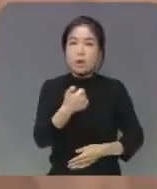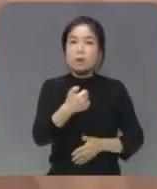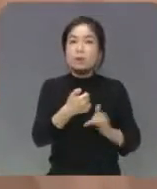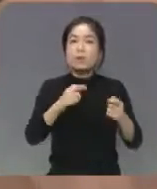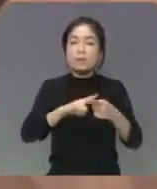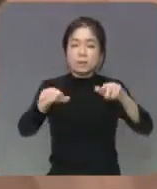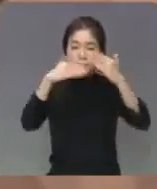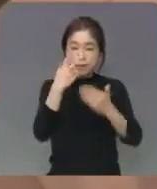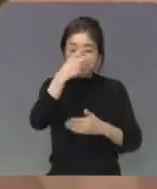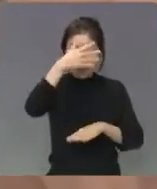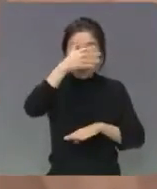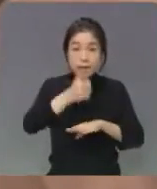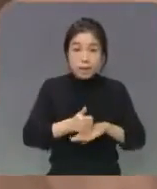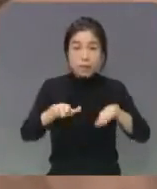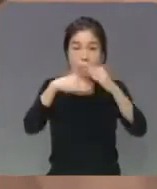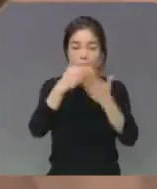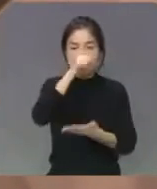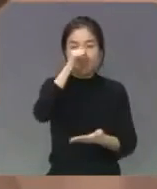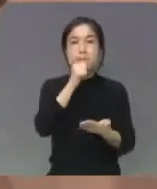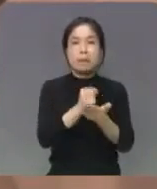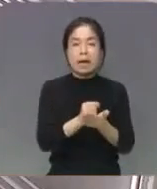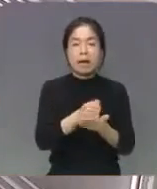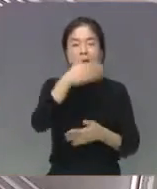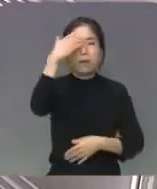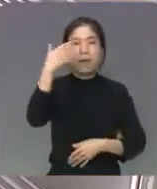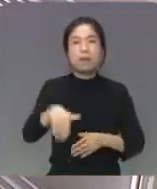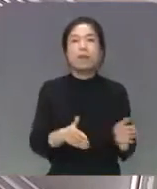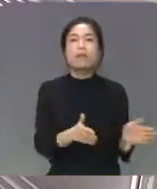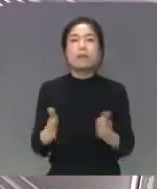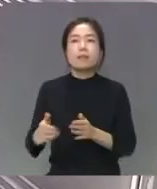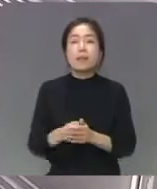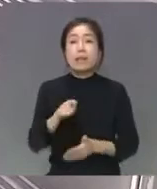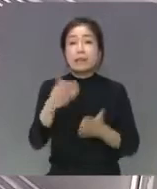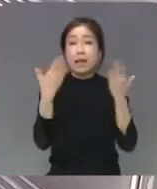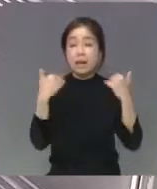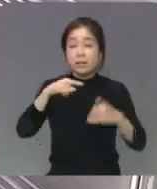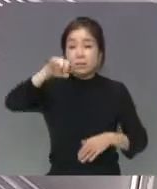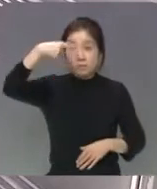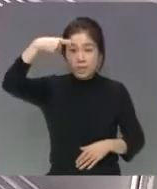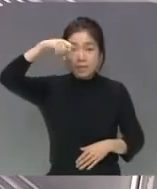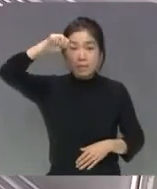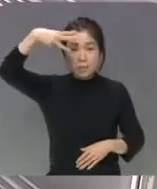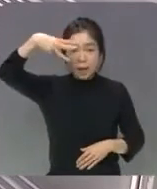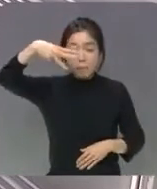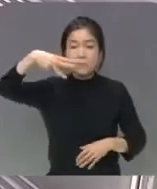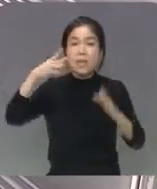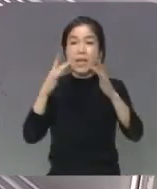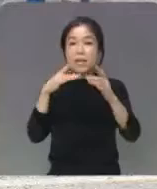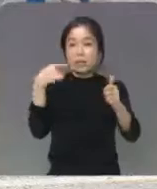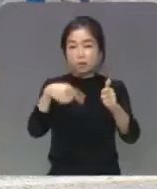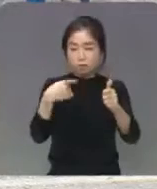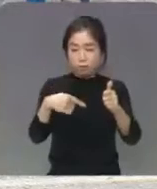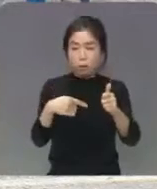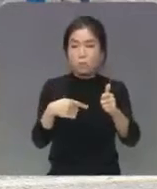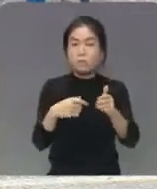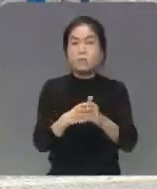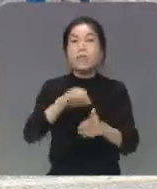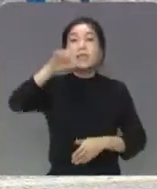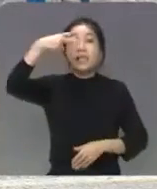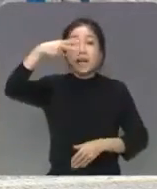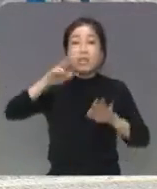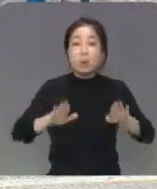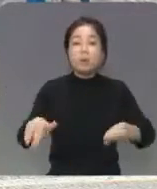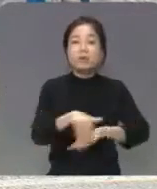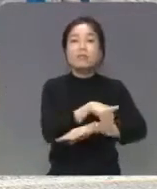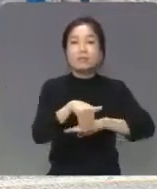전 죽염 새 결과는 모두 음성으로 나왔습니다 해당 안뜨는 2학년 3학년을 원격 속으로 전환했고 2학년 만원을